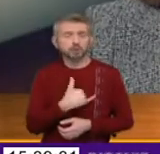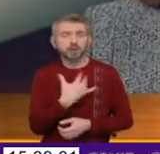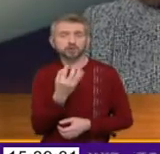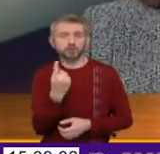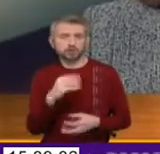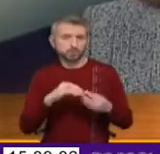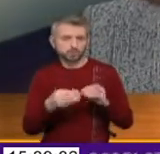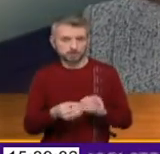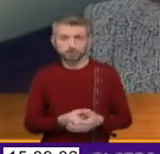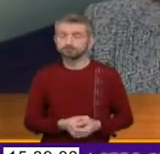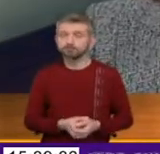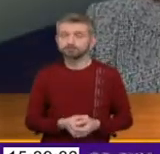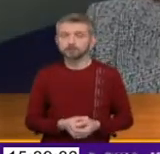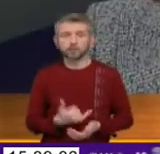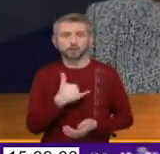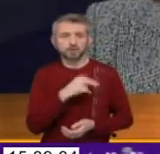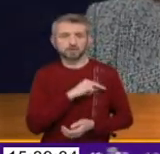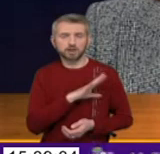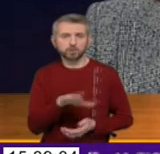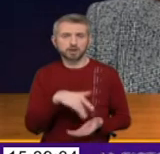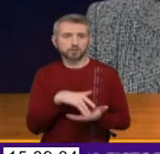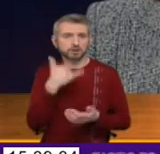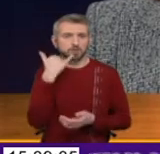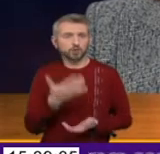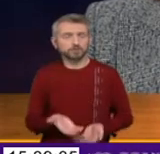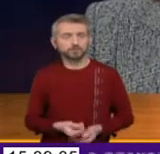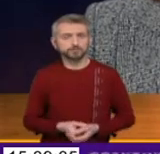одна проблема. Так, так. У нас не працює городський телефон.